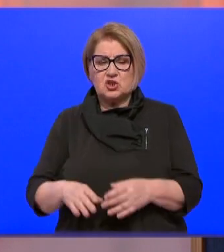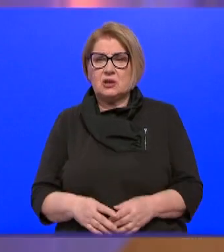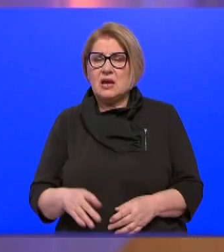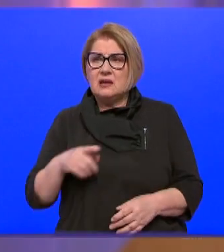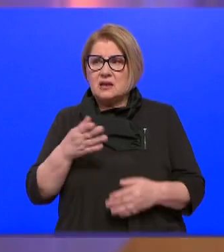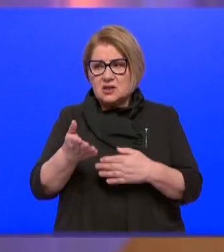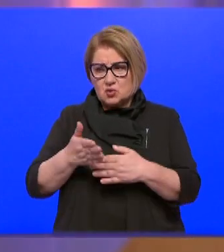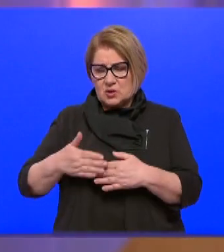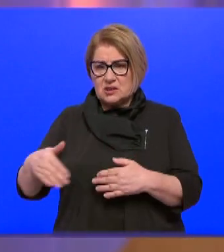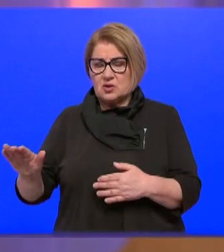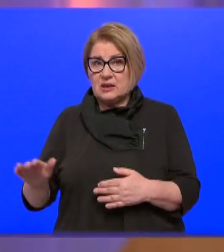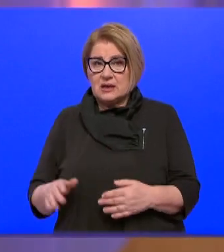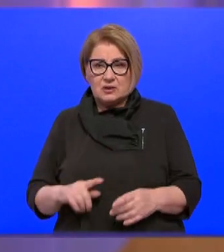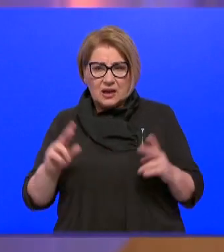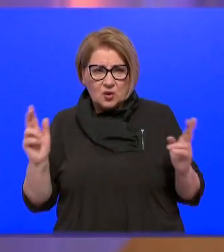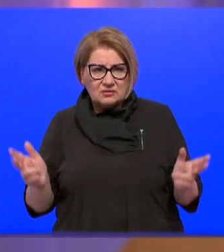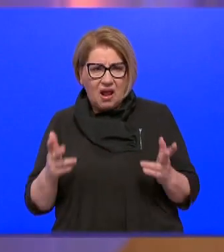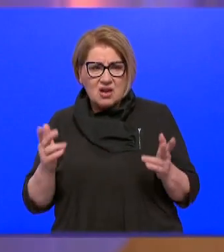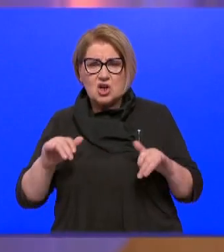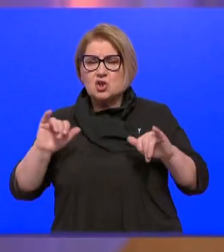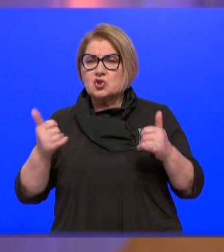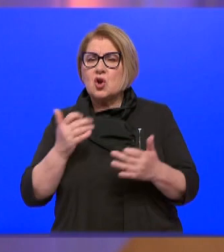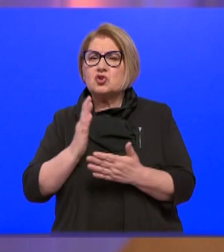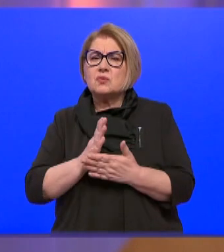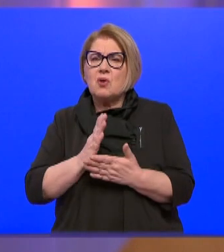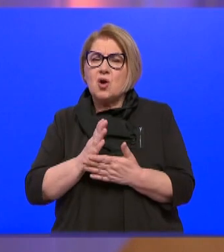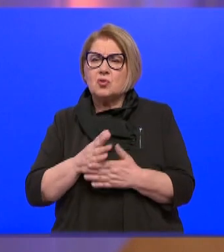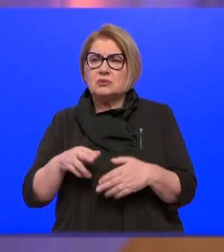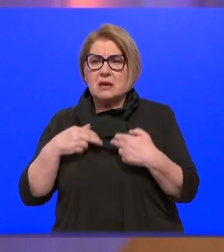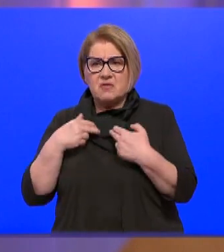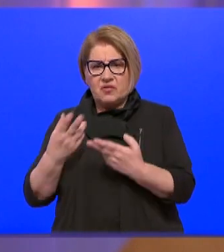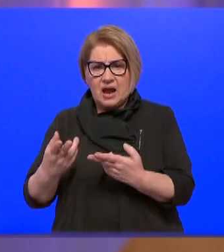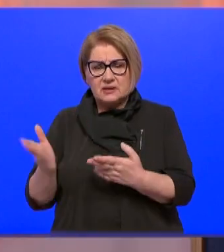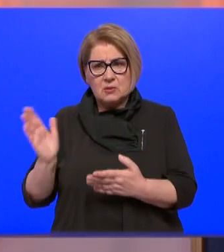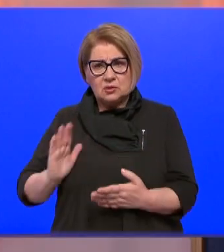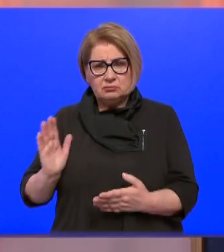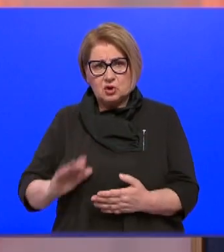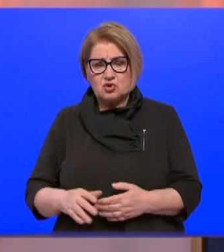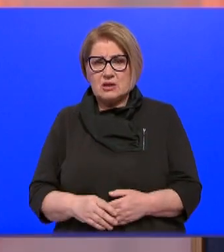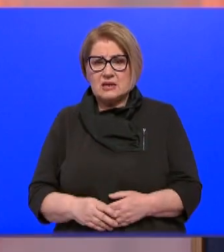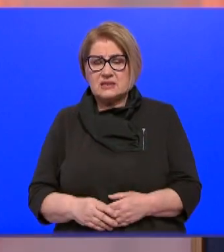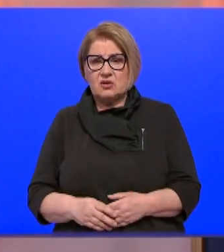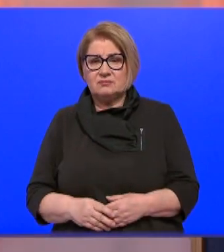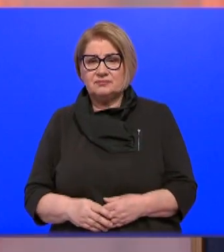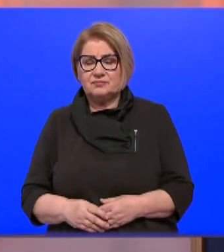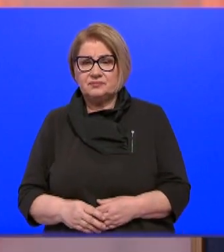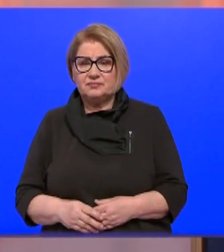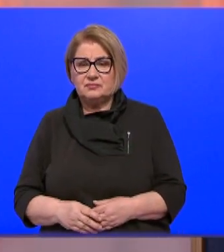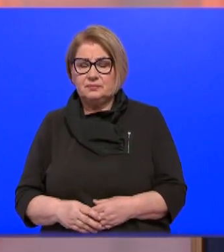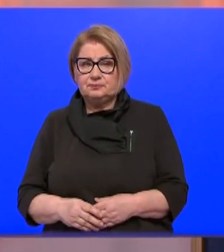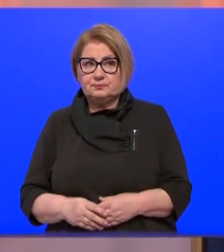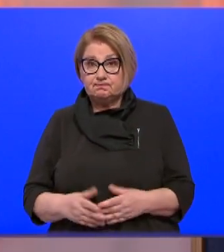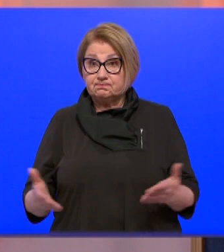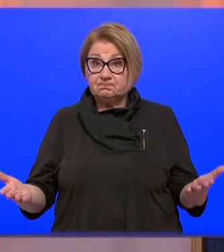izolirani, nego da tražimo što oni još uvijek mogu, da im vratimo dostojanstvo. To ste mi jako lijepo rekli. Dakle,